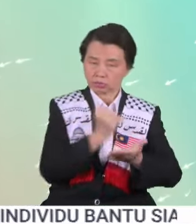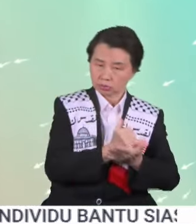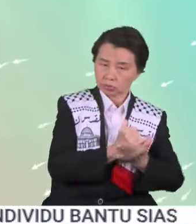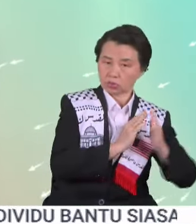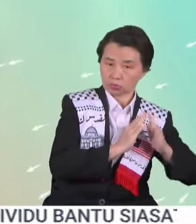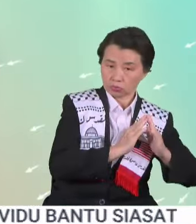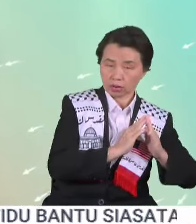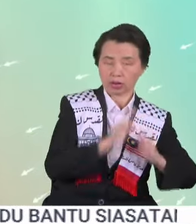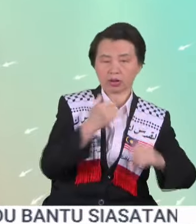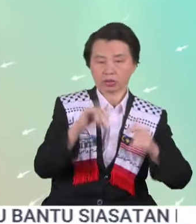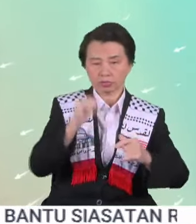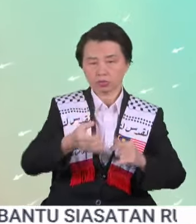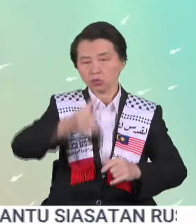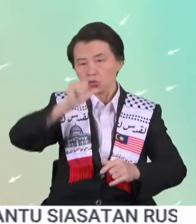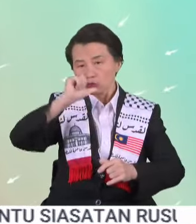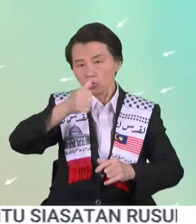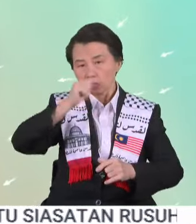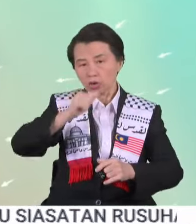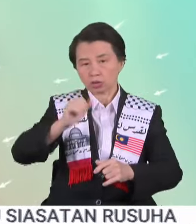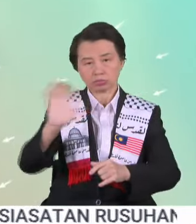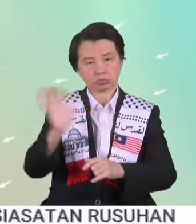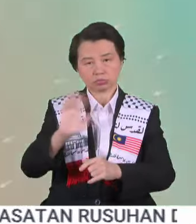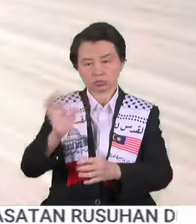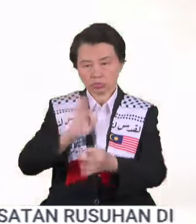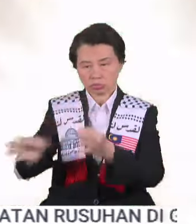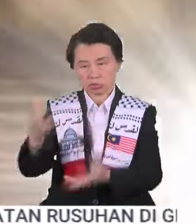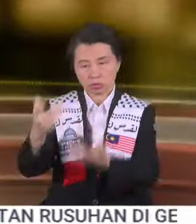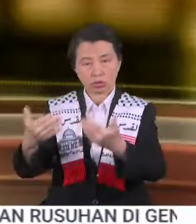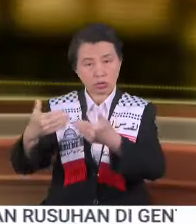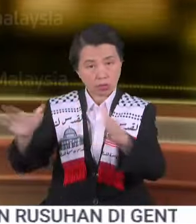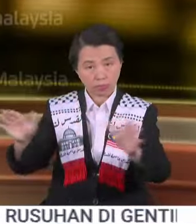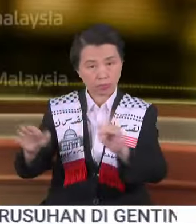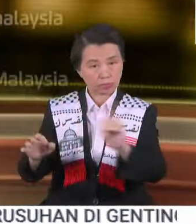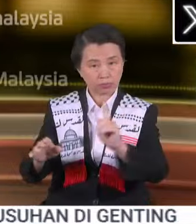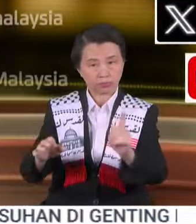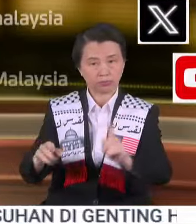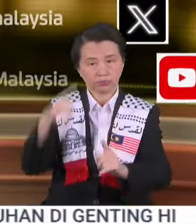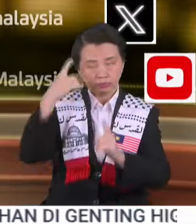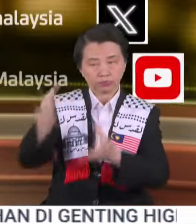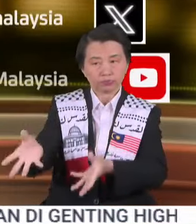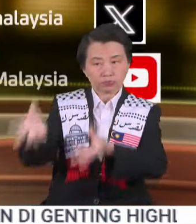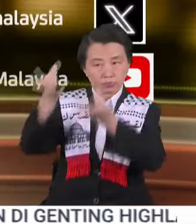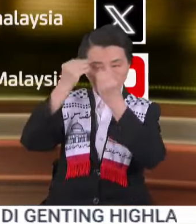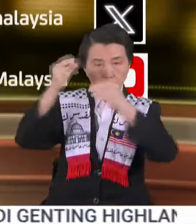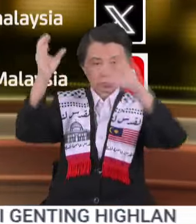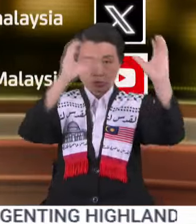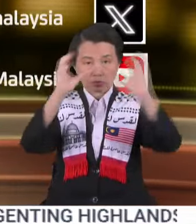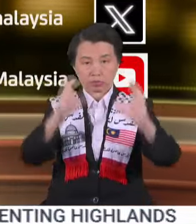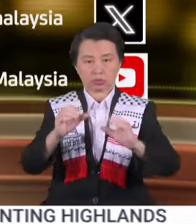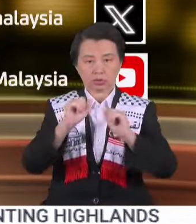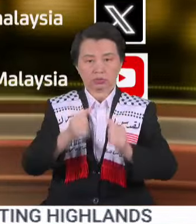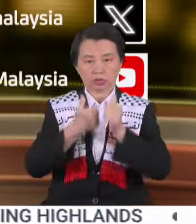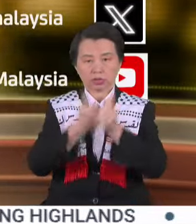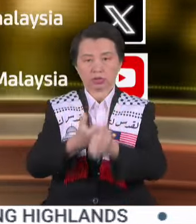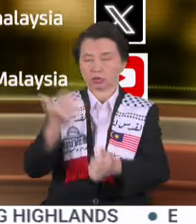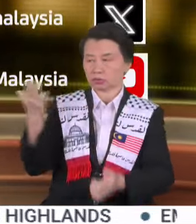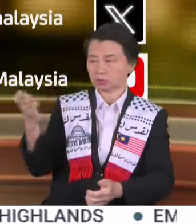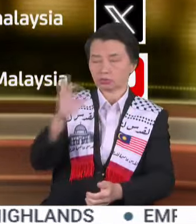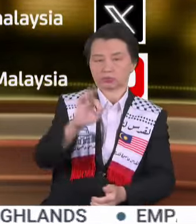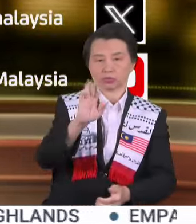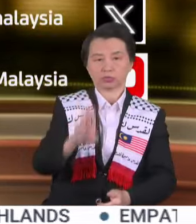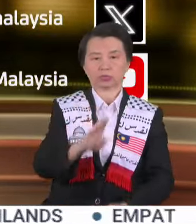kekal terhidrat dan juga mengelakkan pembakaran terbuka. Oleh itu, untuk mendapatkan info cuaca terkini, boleh ikuti kami di